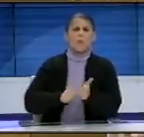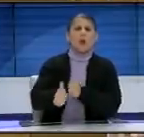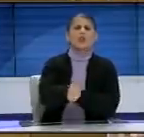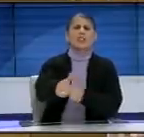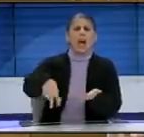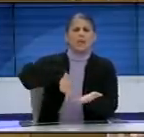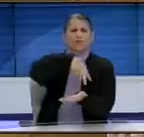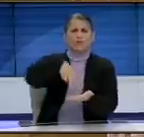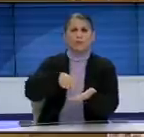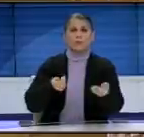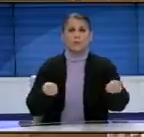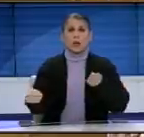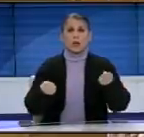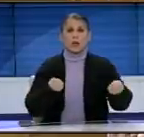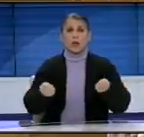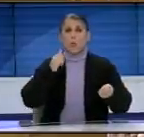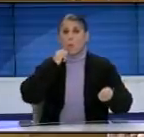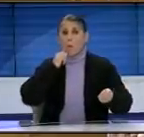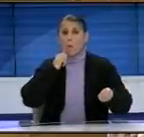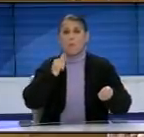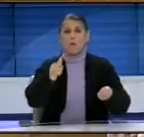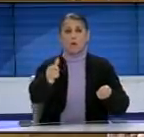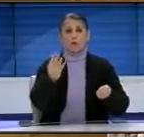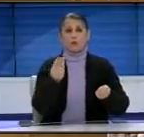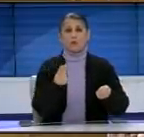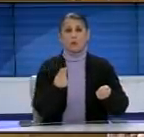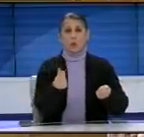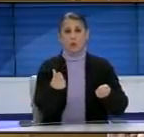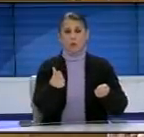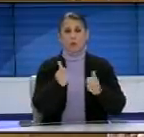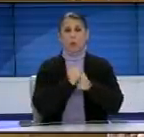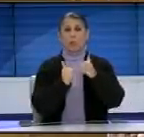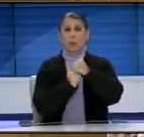ώστε να οργανωθούν μόνιμες δίωδοι και δομές